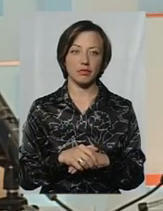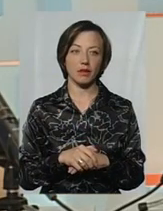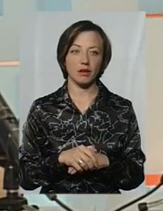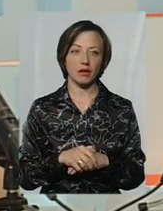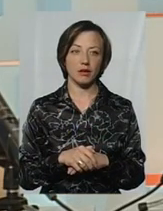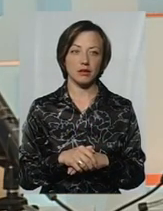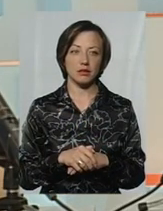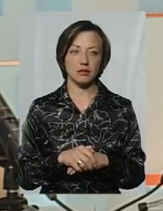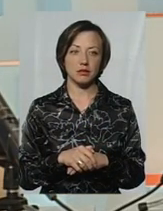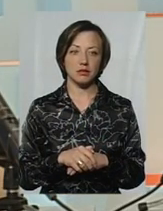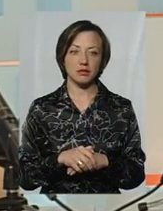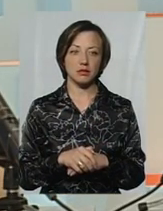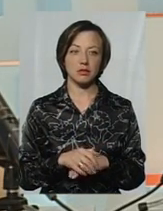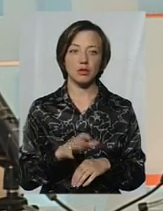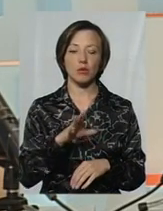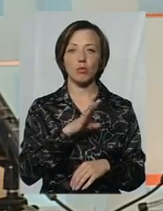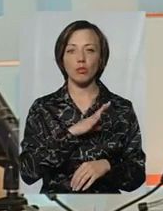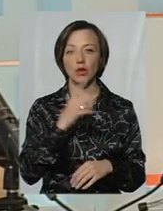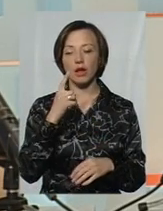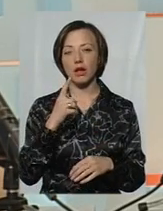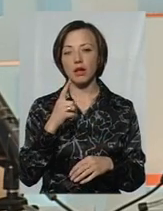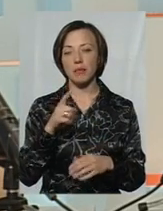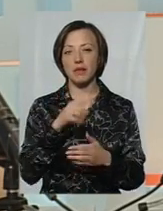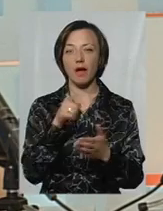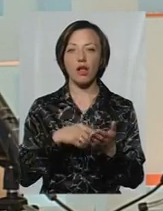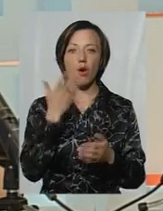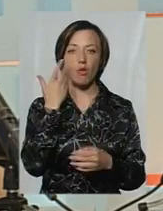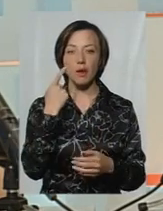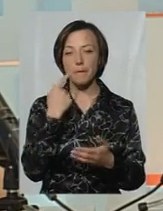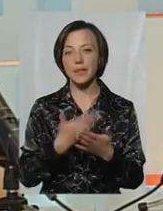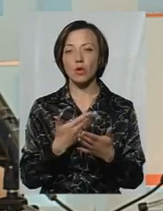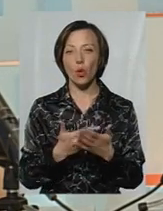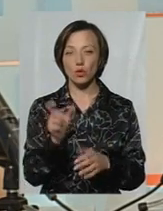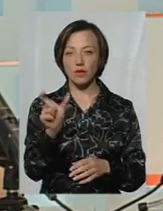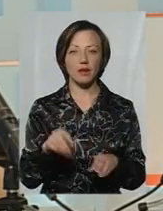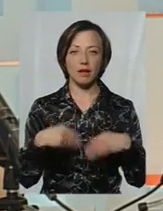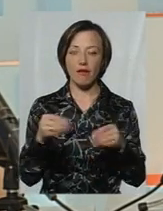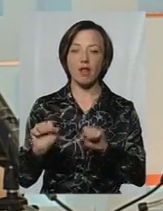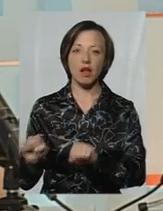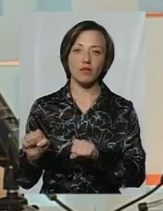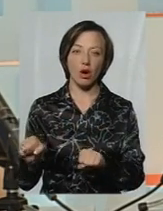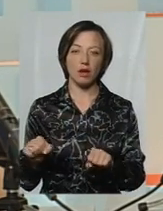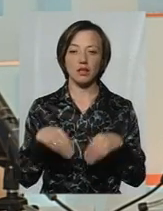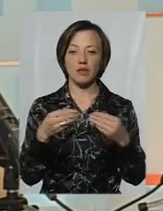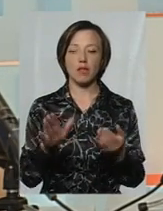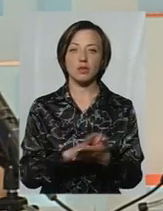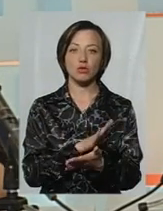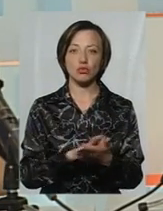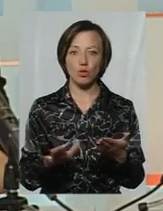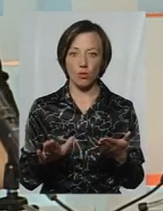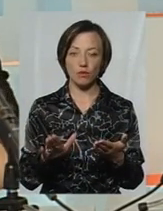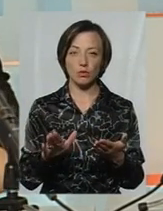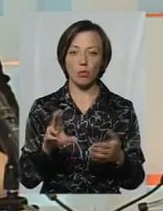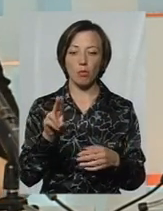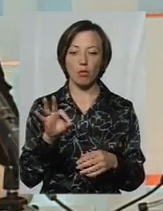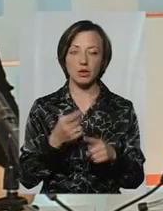коли підозрюваному не надавали там адвоката. Адвоката надавали безкоштовного по от